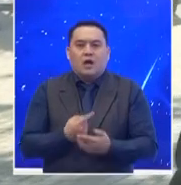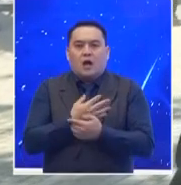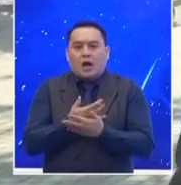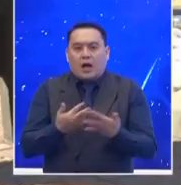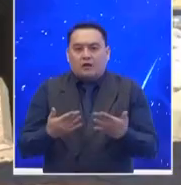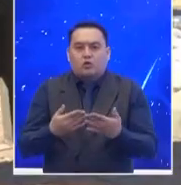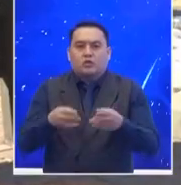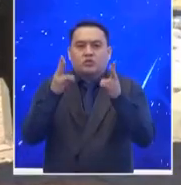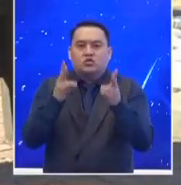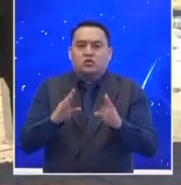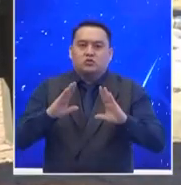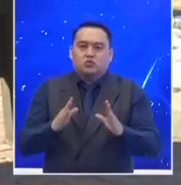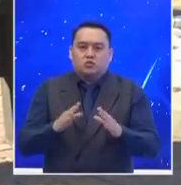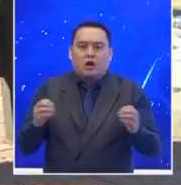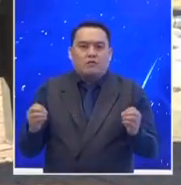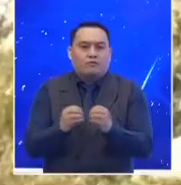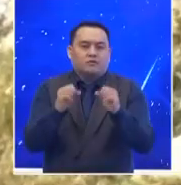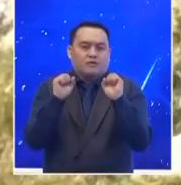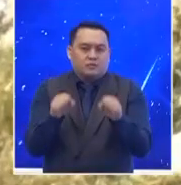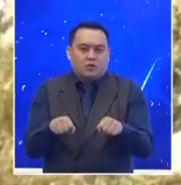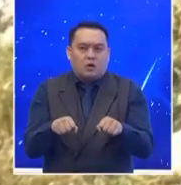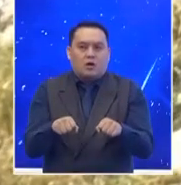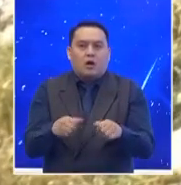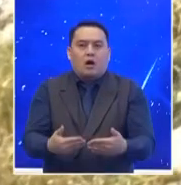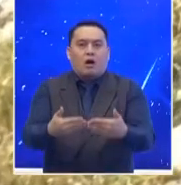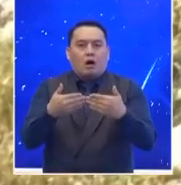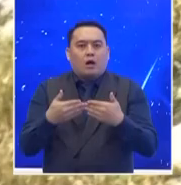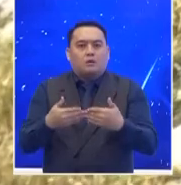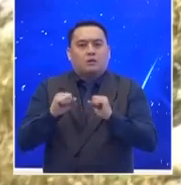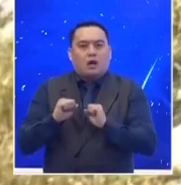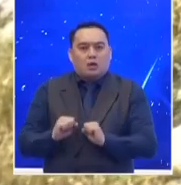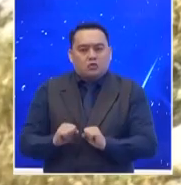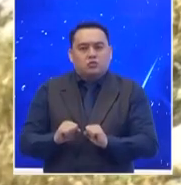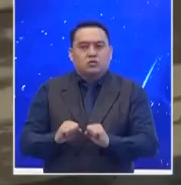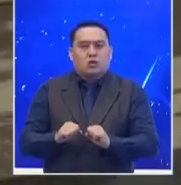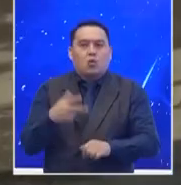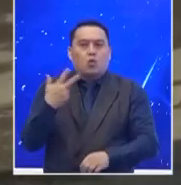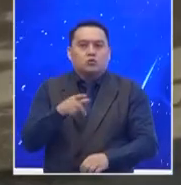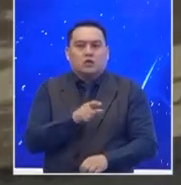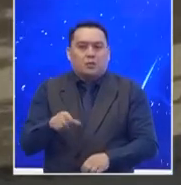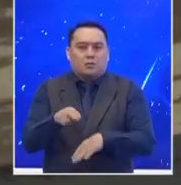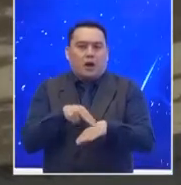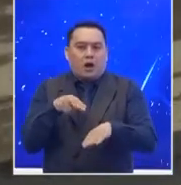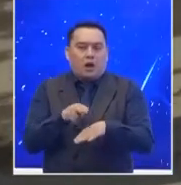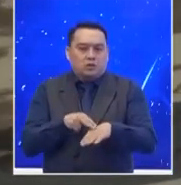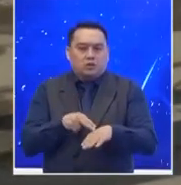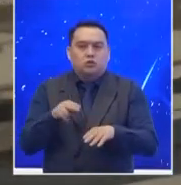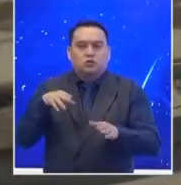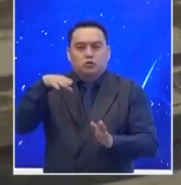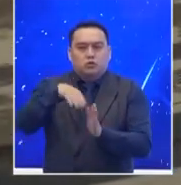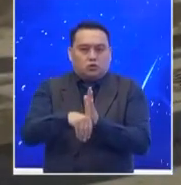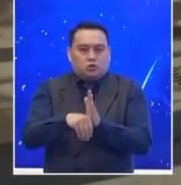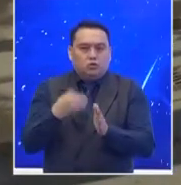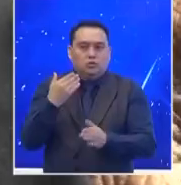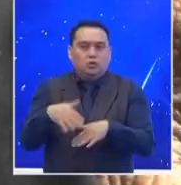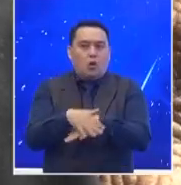жаңағындай жол апаттары болып жатады. Жаяу жүргінші жедел алдын алу шарасына шаһардан 30-дан аса жол полиция қызметкері жұмылдырылған.